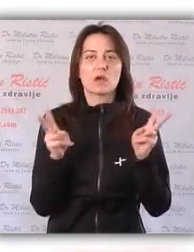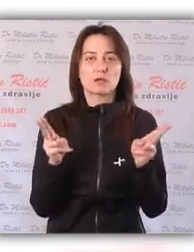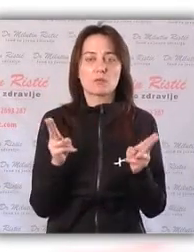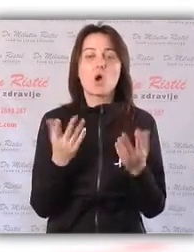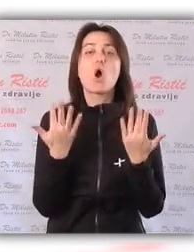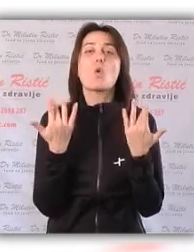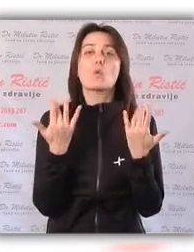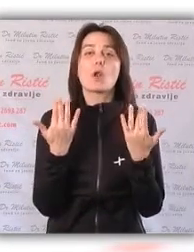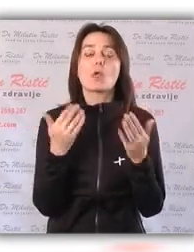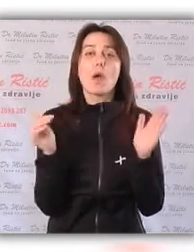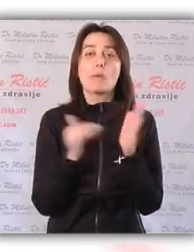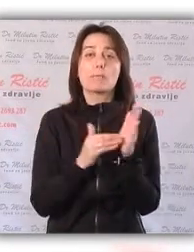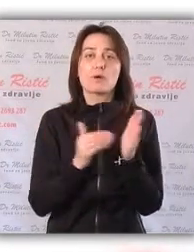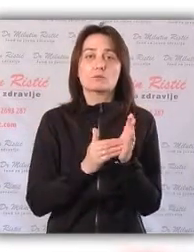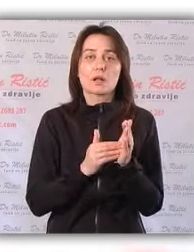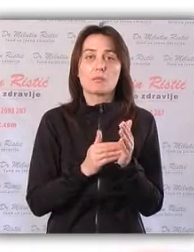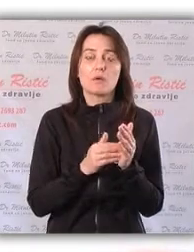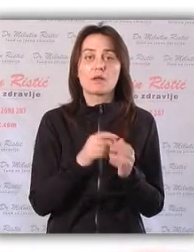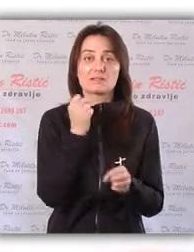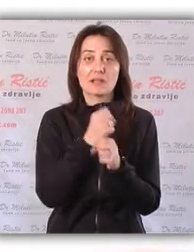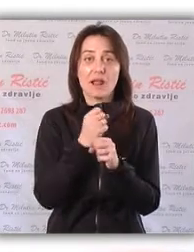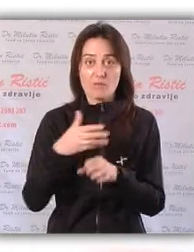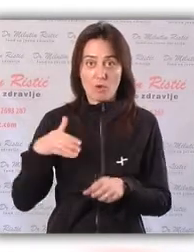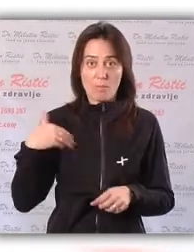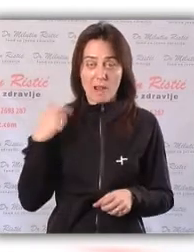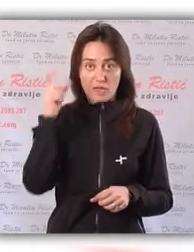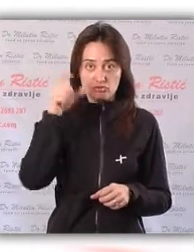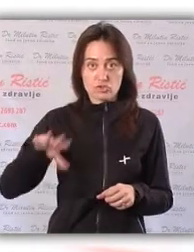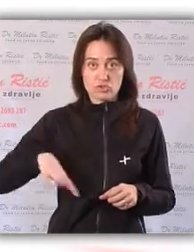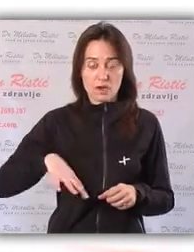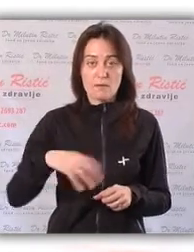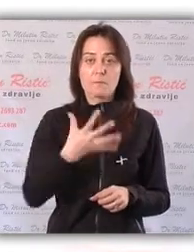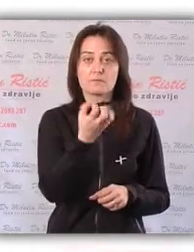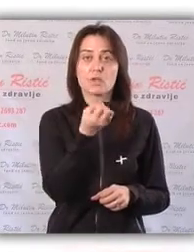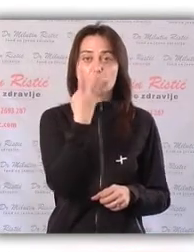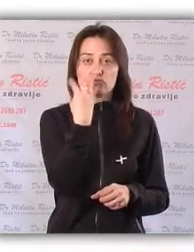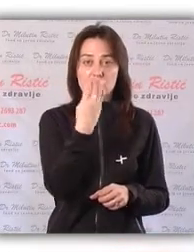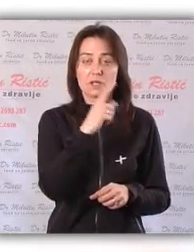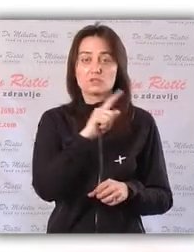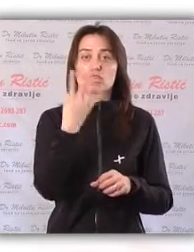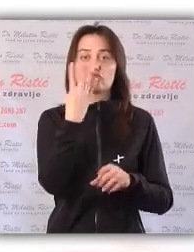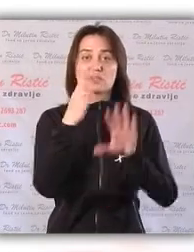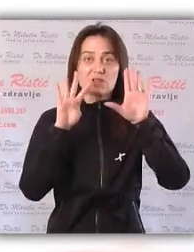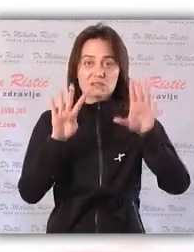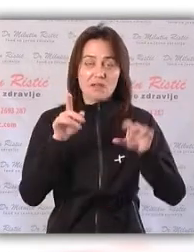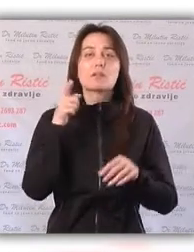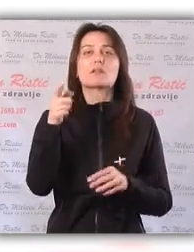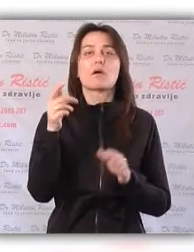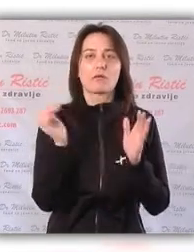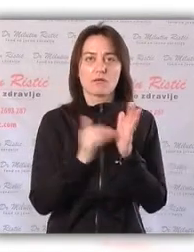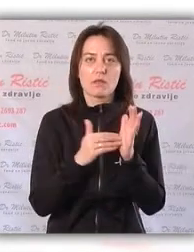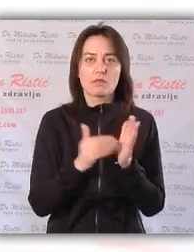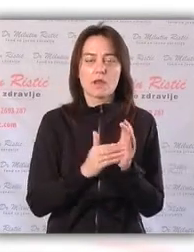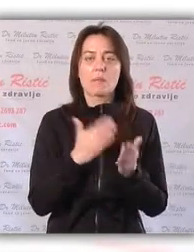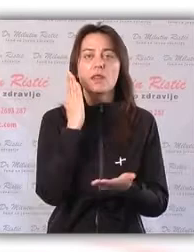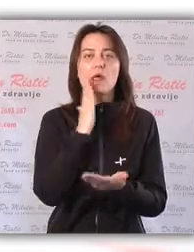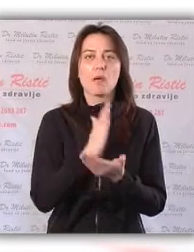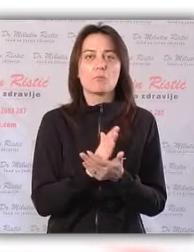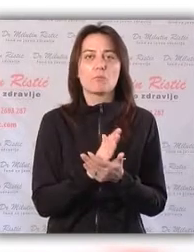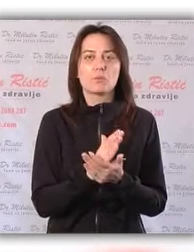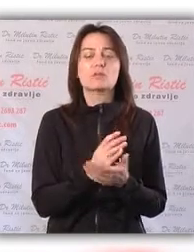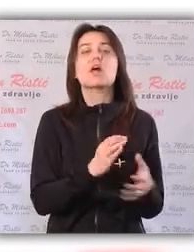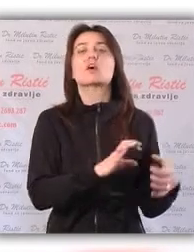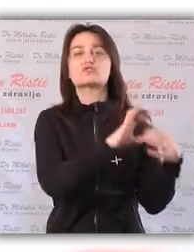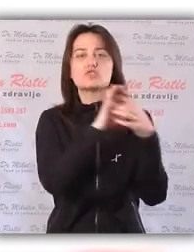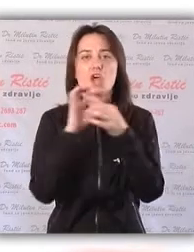od karcinoma. Ukoliko je potrebno da se skrining radi kod mlađih žena u periodu od 40 do 49. onda taj skrining program treba